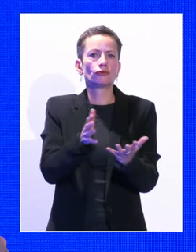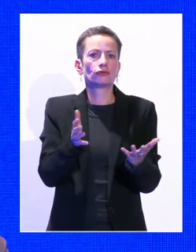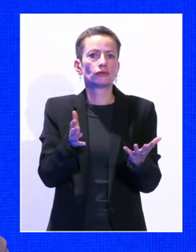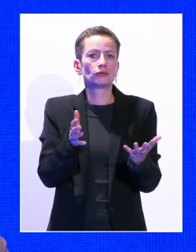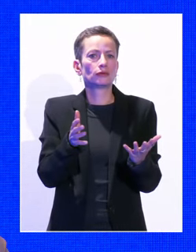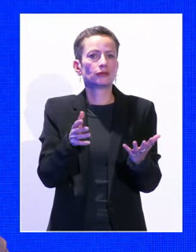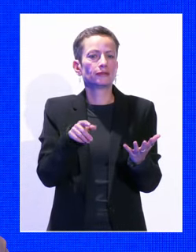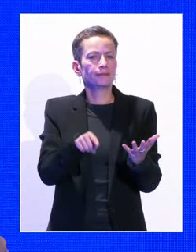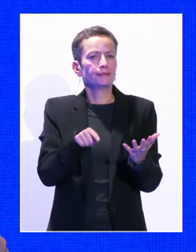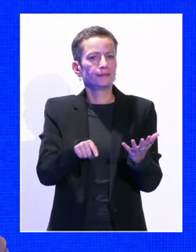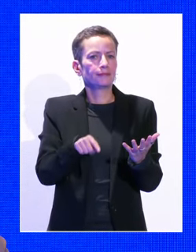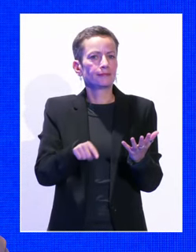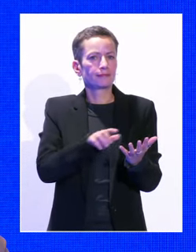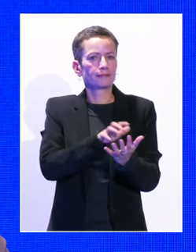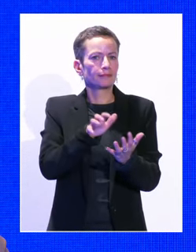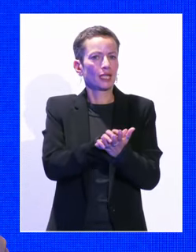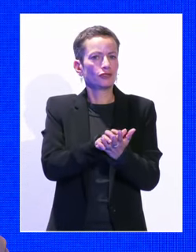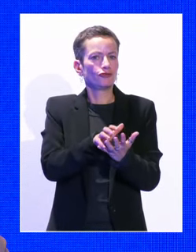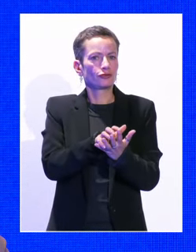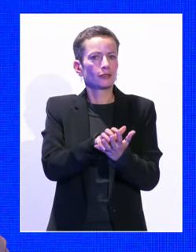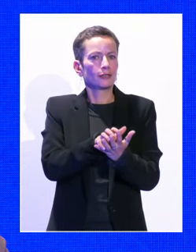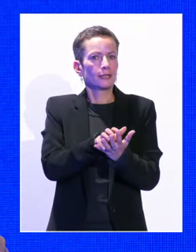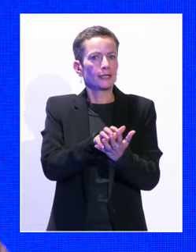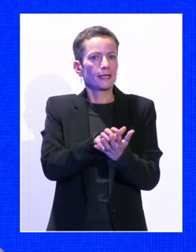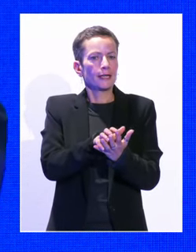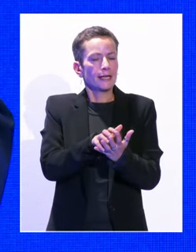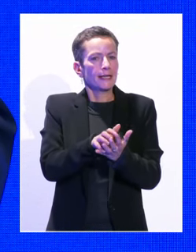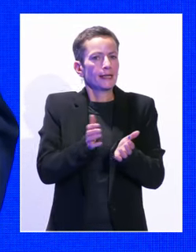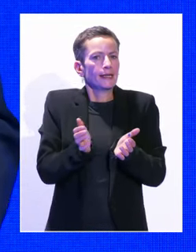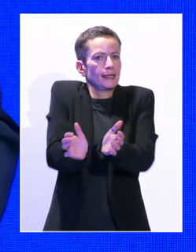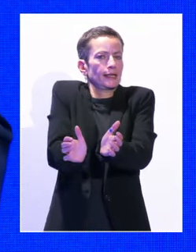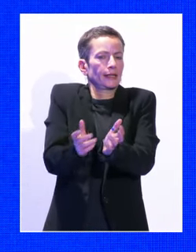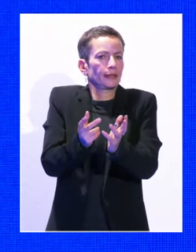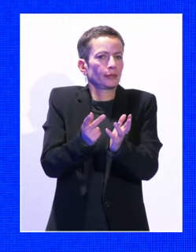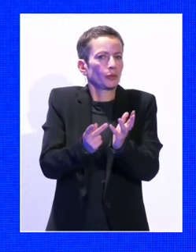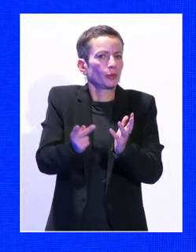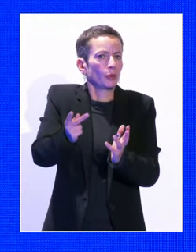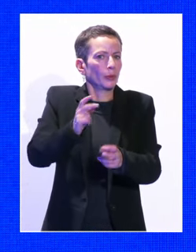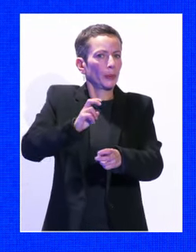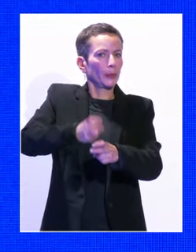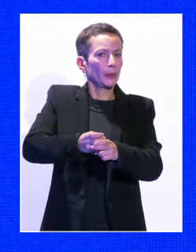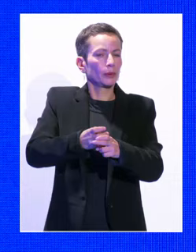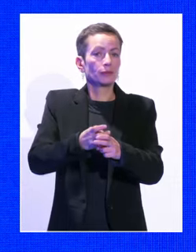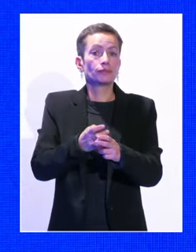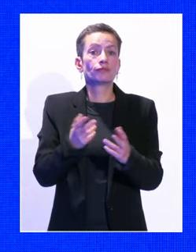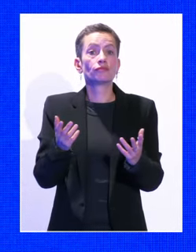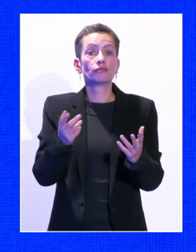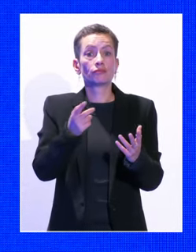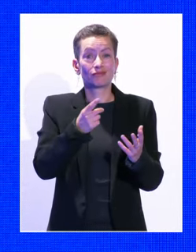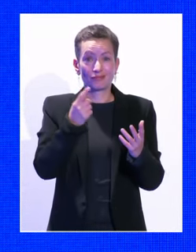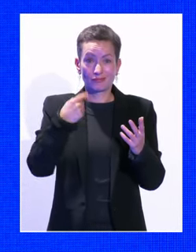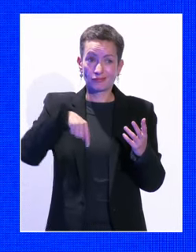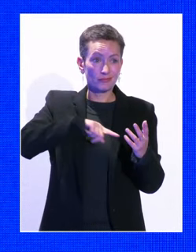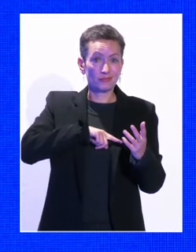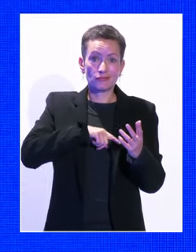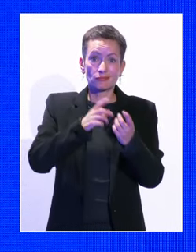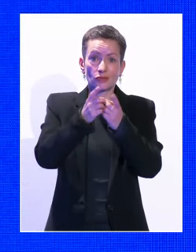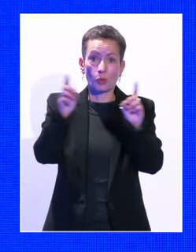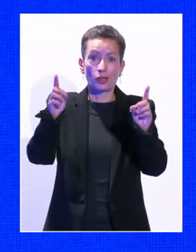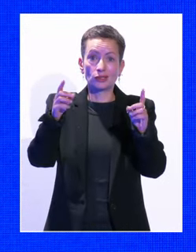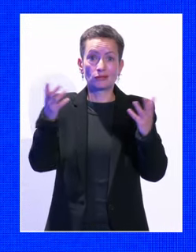aurons de plus en plus de mal à sortir. Nous croyons que la démocratie, ça n'est pas l'affrontement de